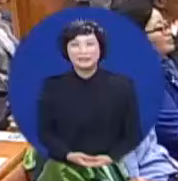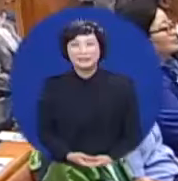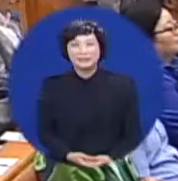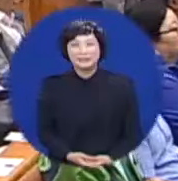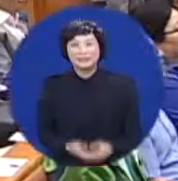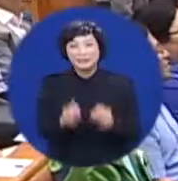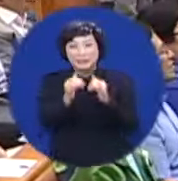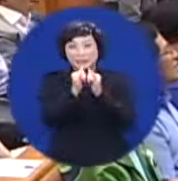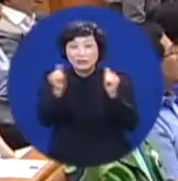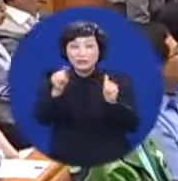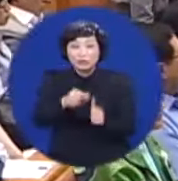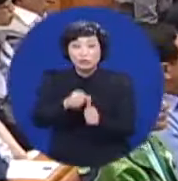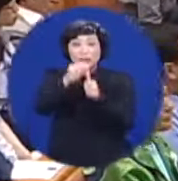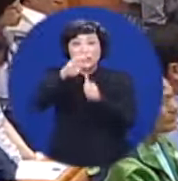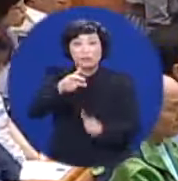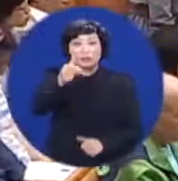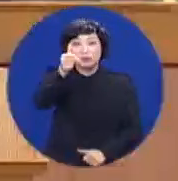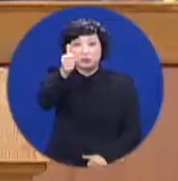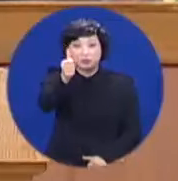인류 구세주